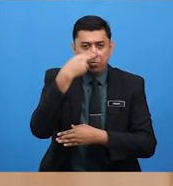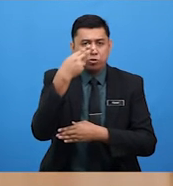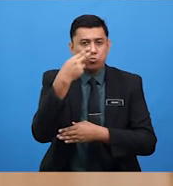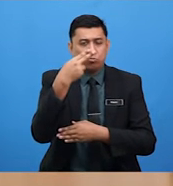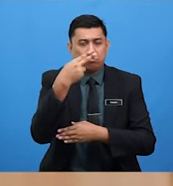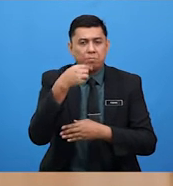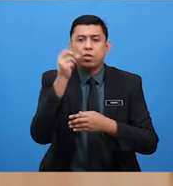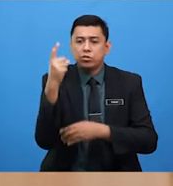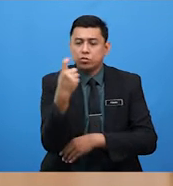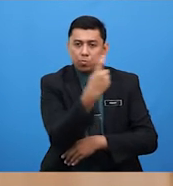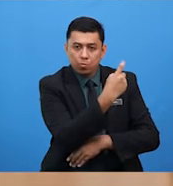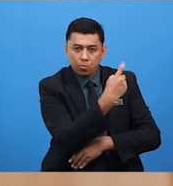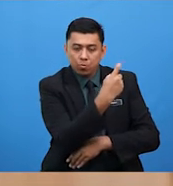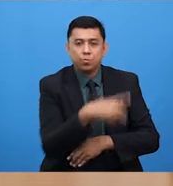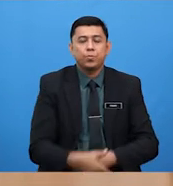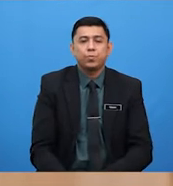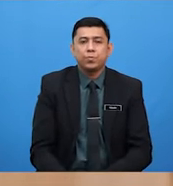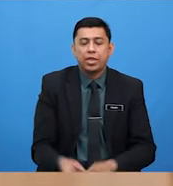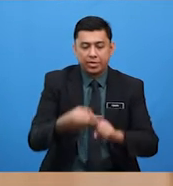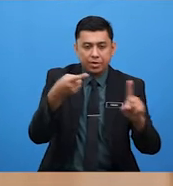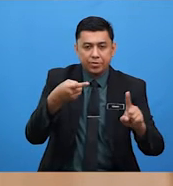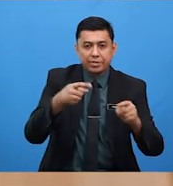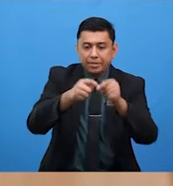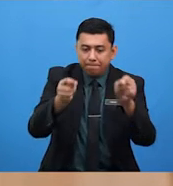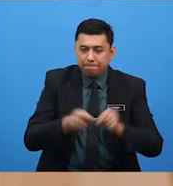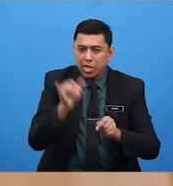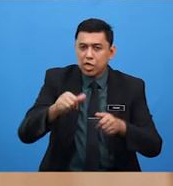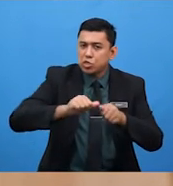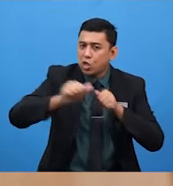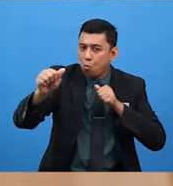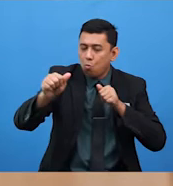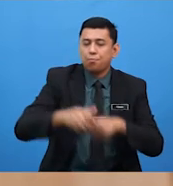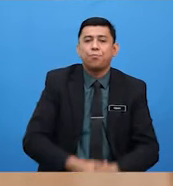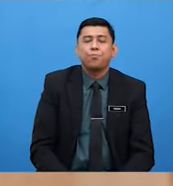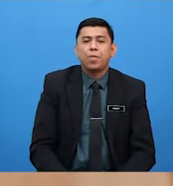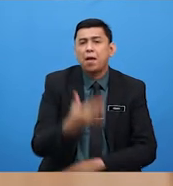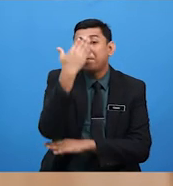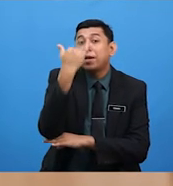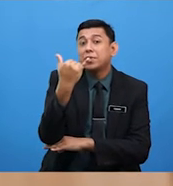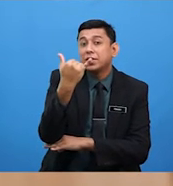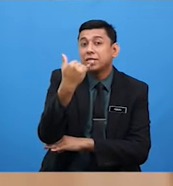disembuh walaupun dari tempat yang agak jauh? Mengapa ya?